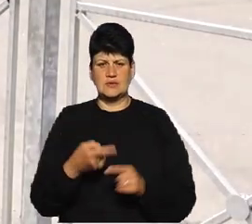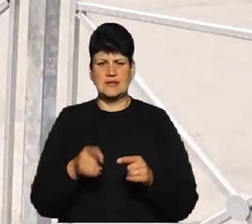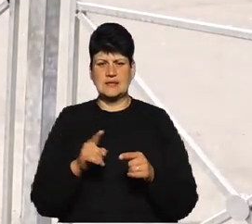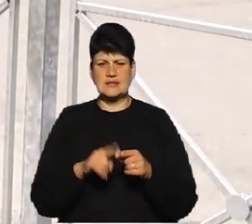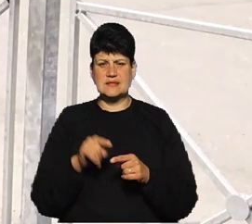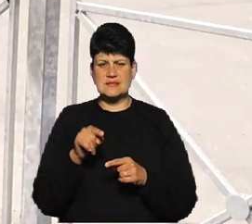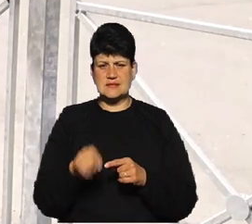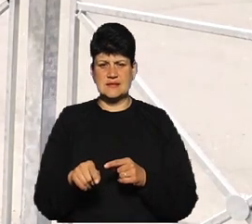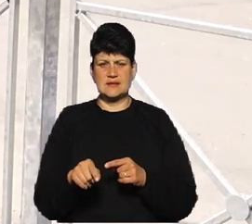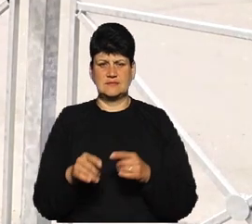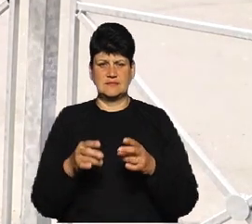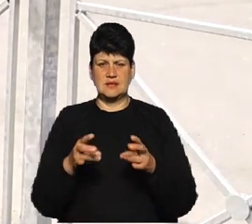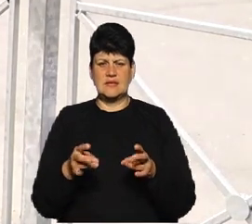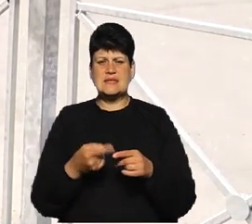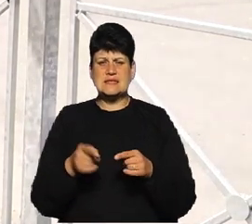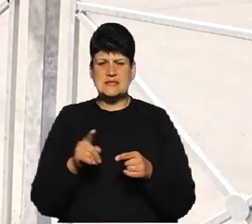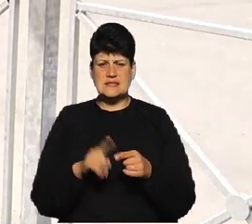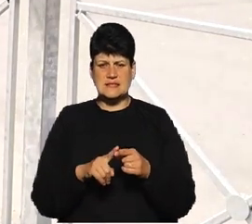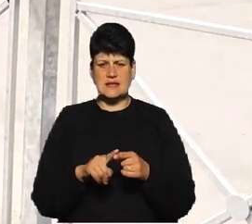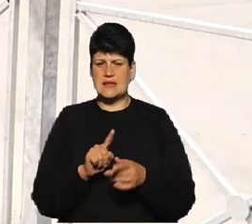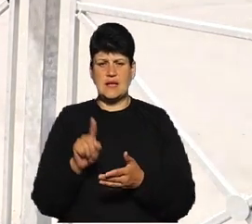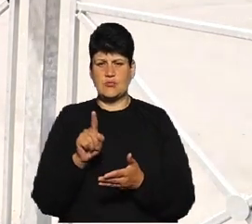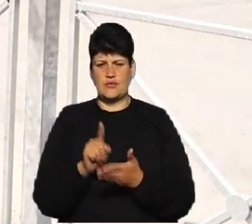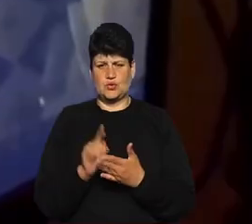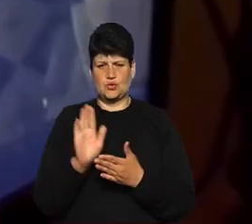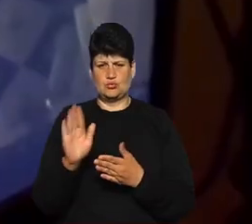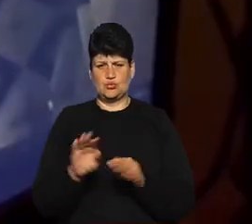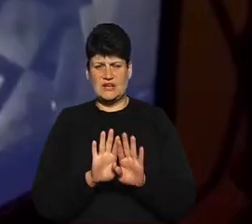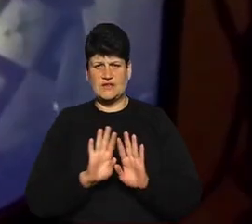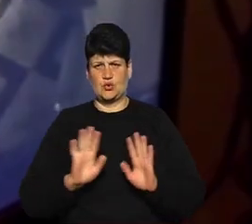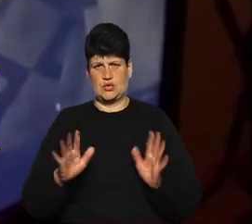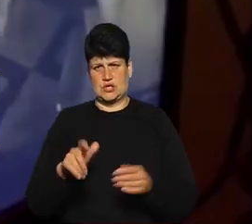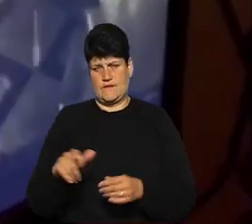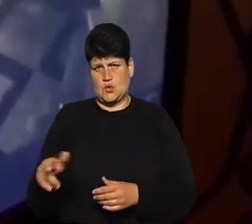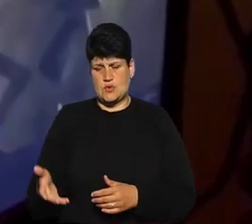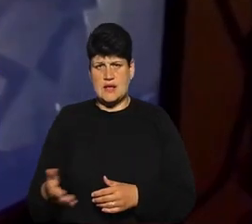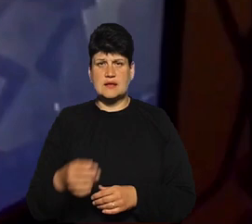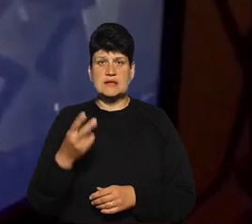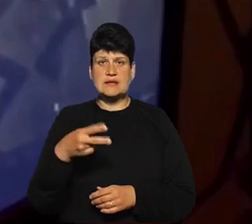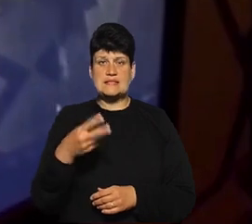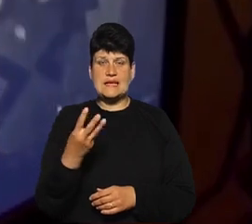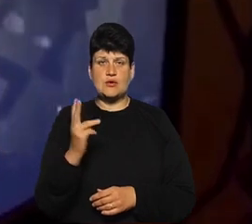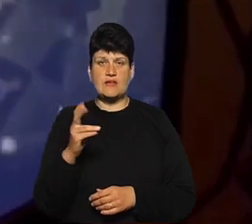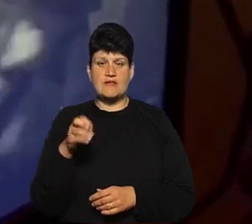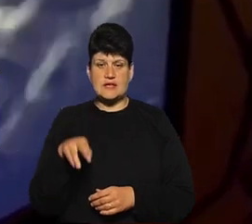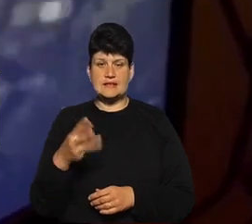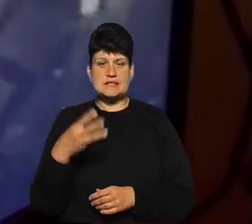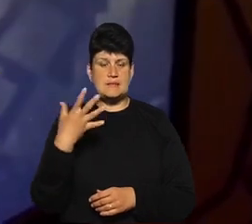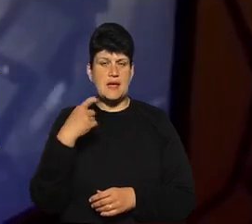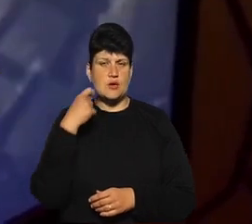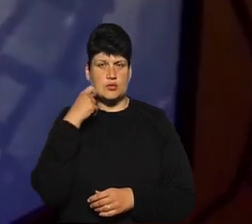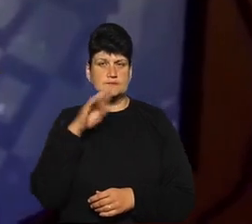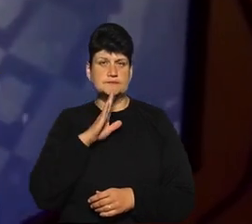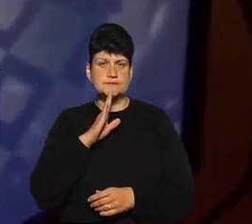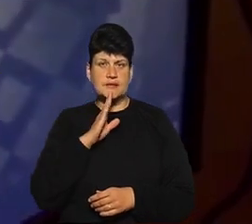негатив, тому що це святе місце, воно не повинно бути відгорожене від людей. Нагадаю, 23 квітня вночі 35-річна тернополянка